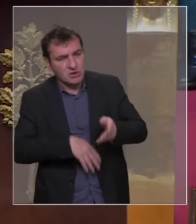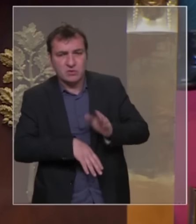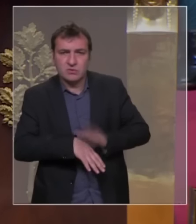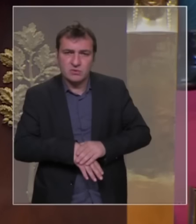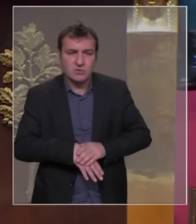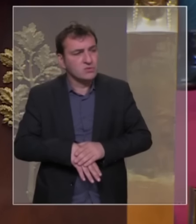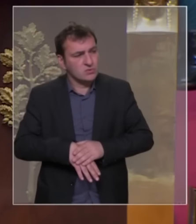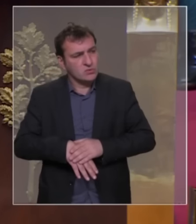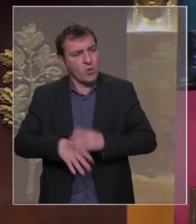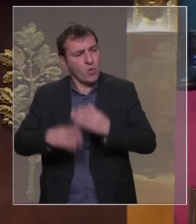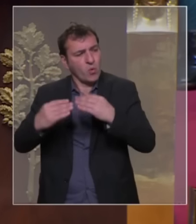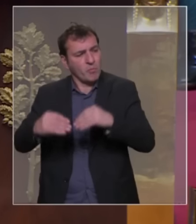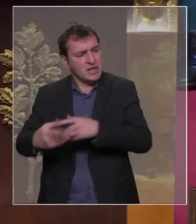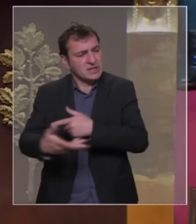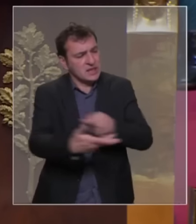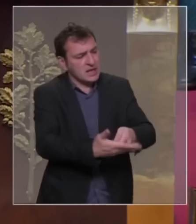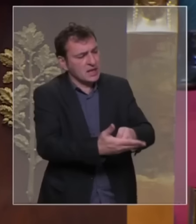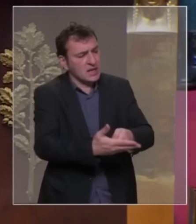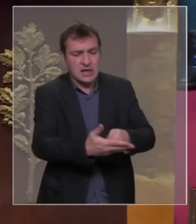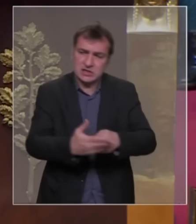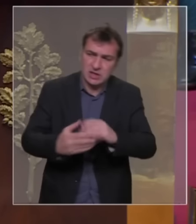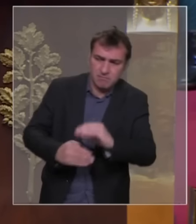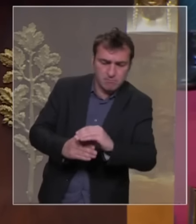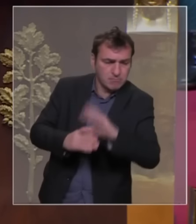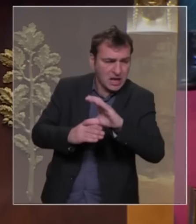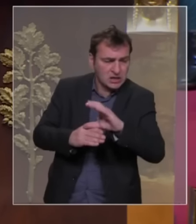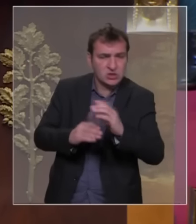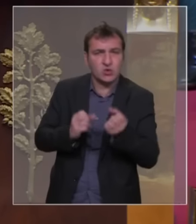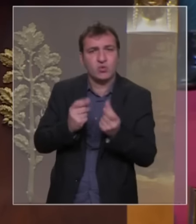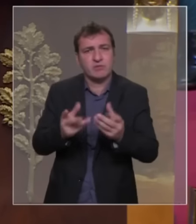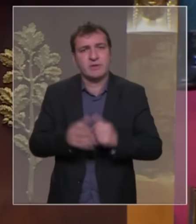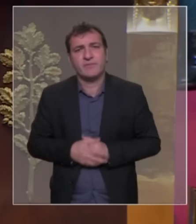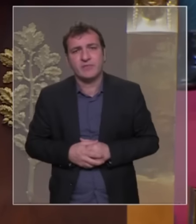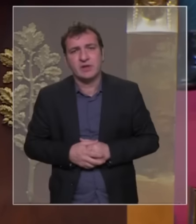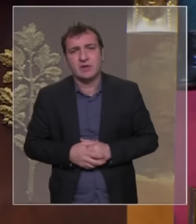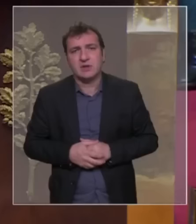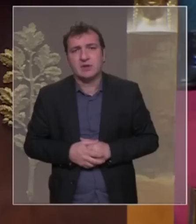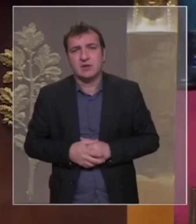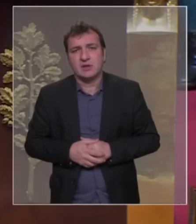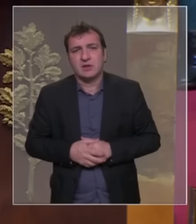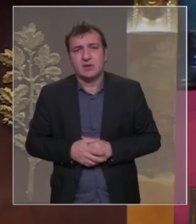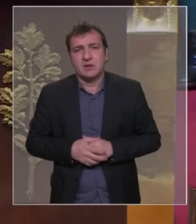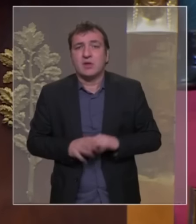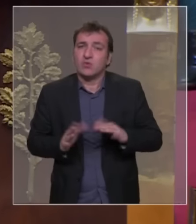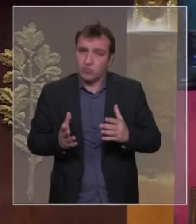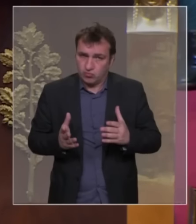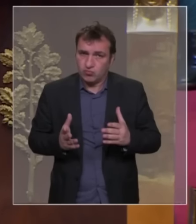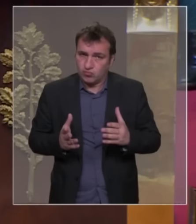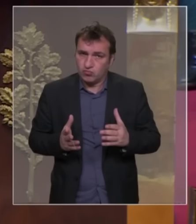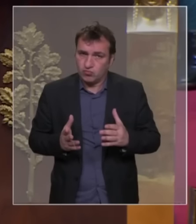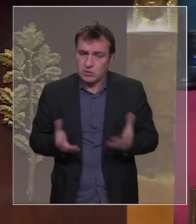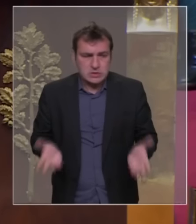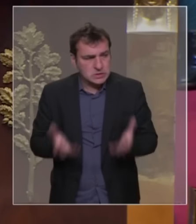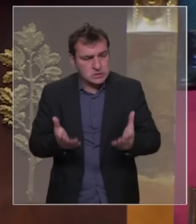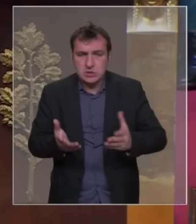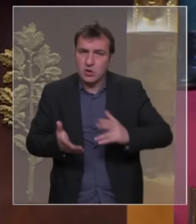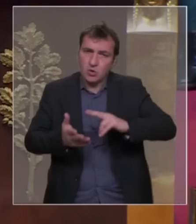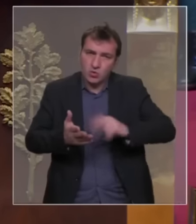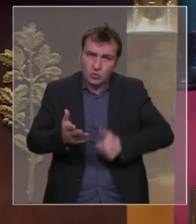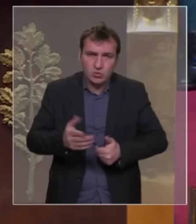dans la grande distribution. Nous allons renforcer cette transparence et encourager les contrats tripartites entre